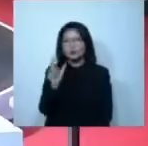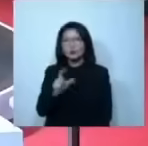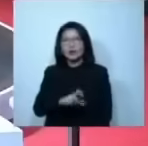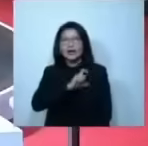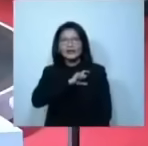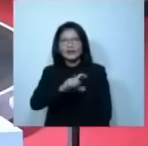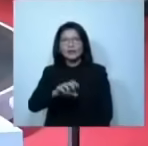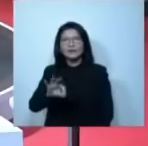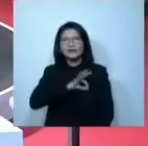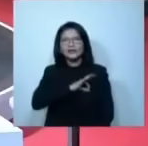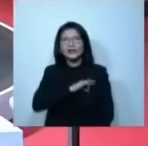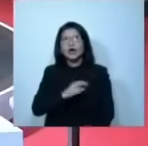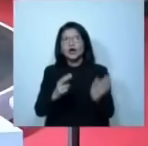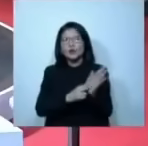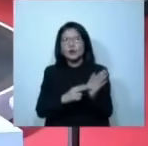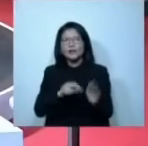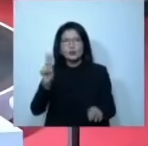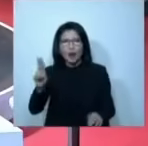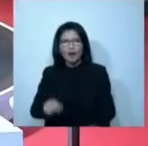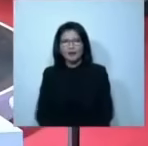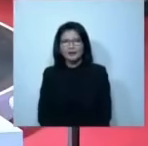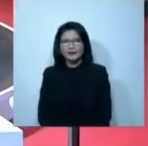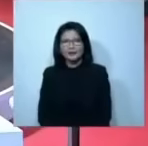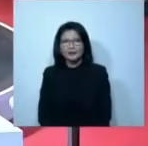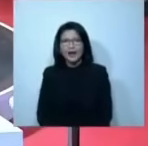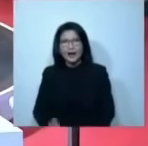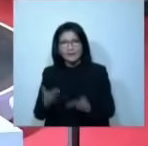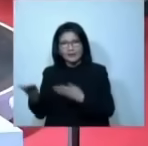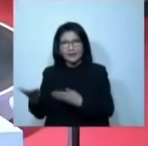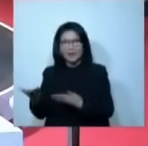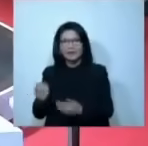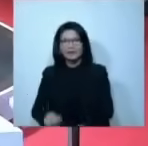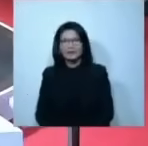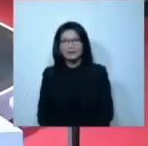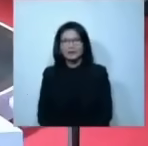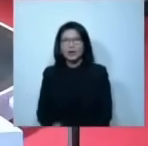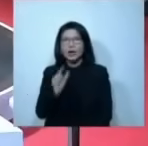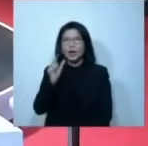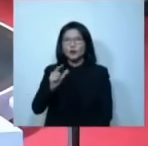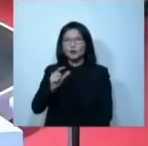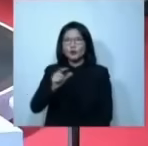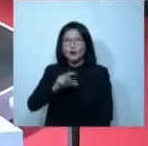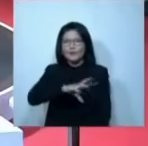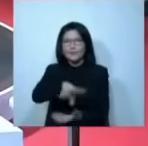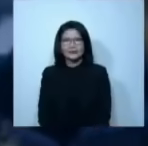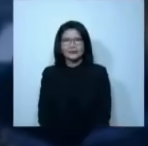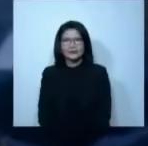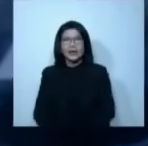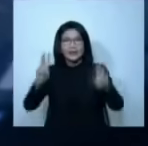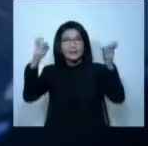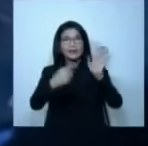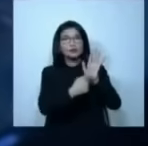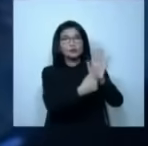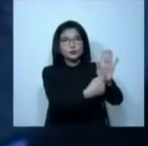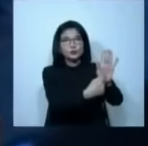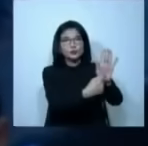napas dan kelihatan dia mulai jawaban dengan agak dalam suaranya agak berat meskipun ujung-ujungnya keluar sandaannya kemudian